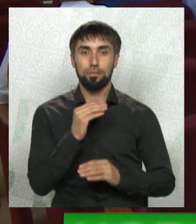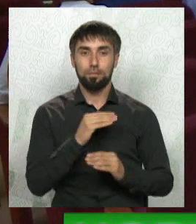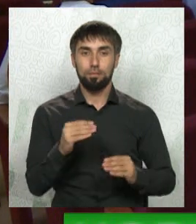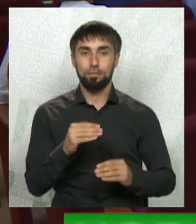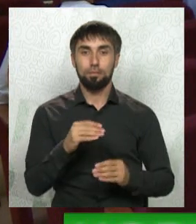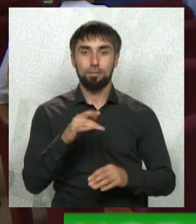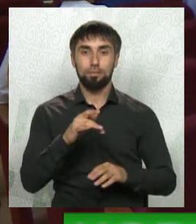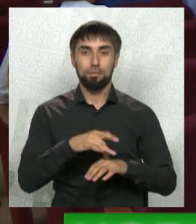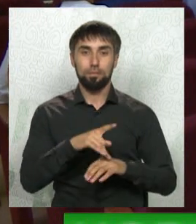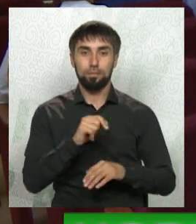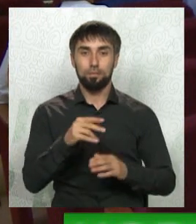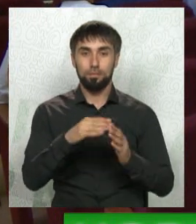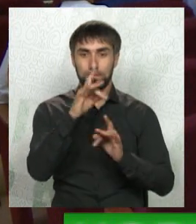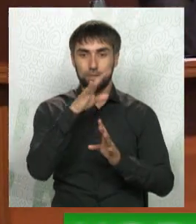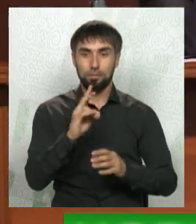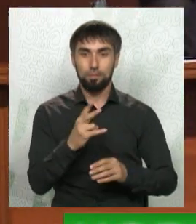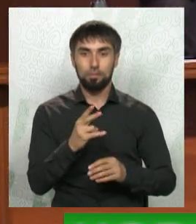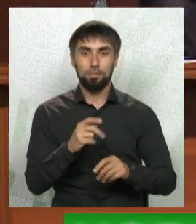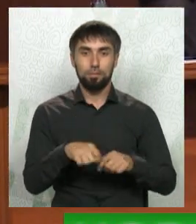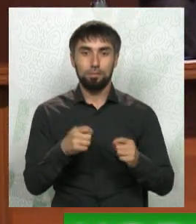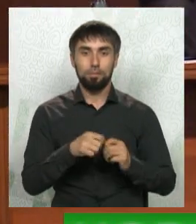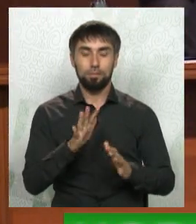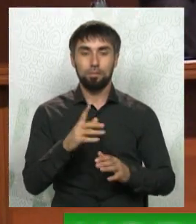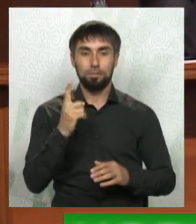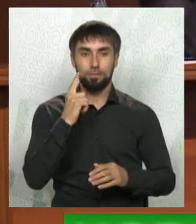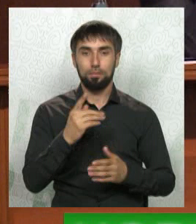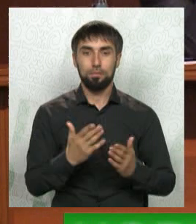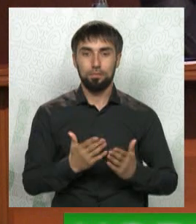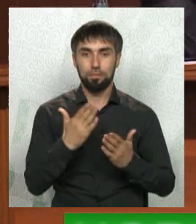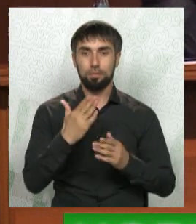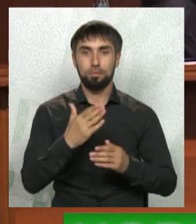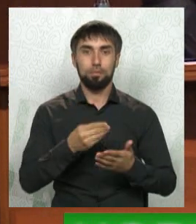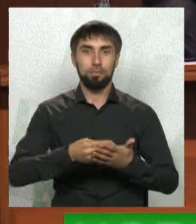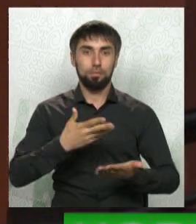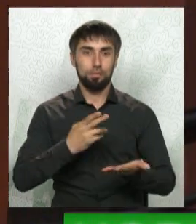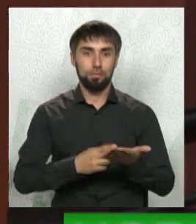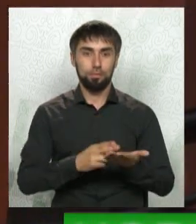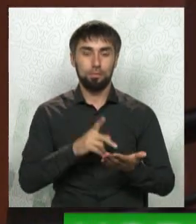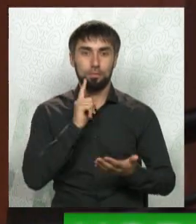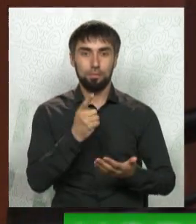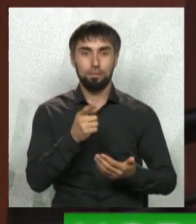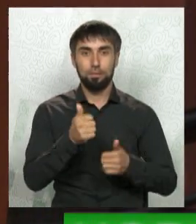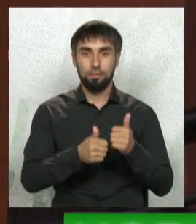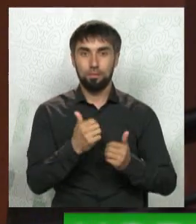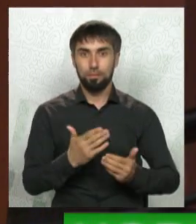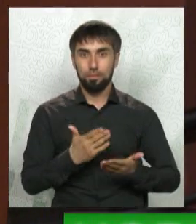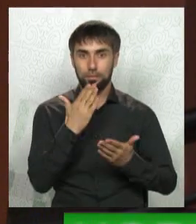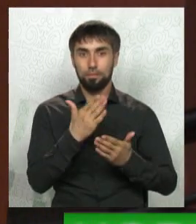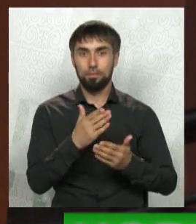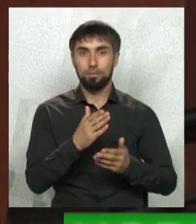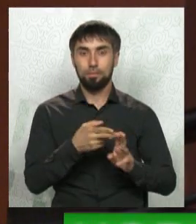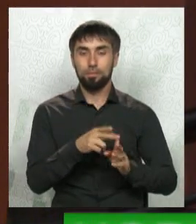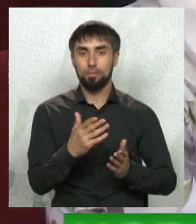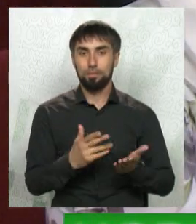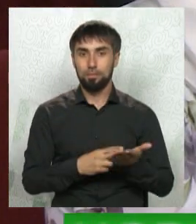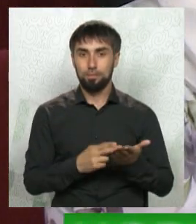зрительном зале Назрановского дома культуры нарушает только звучное чтение строк священного Корана. Пока один из конкурсантов читает выдержки из